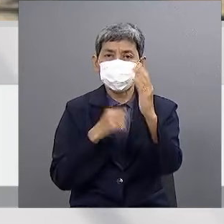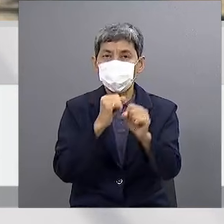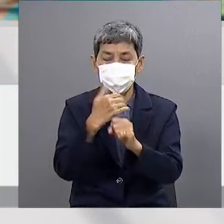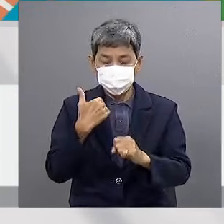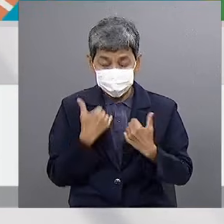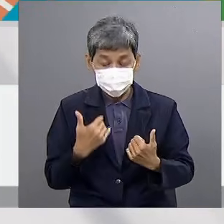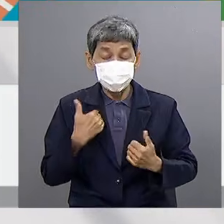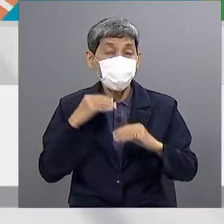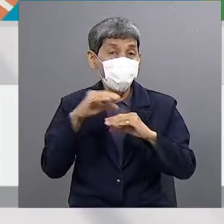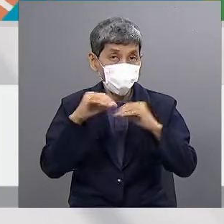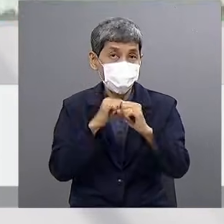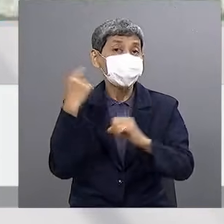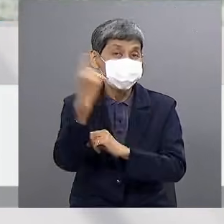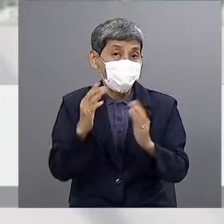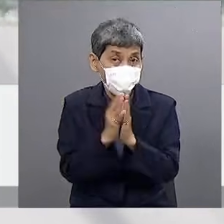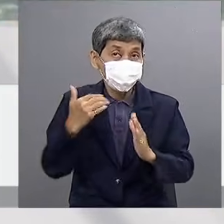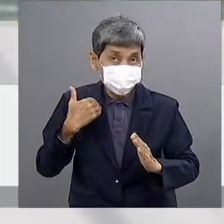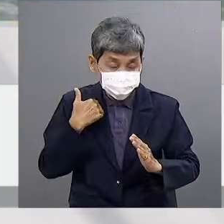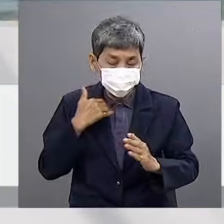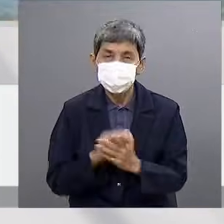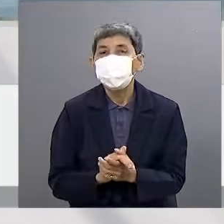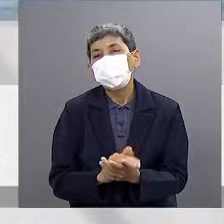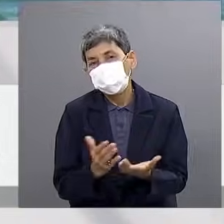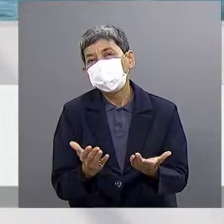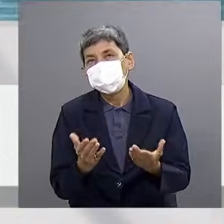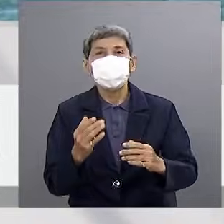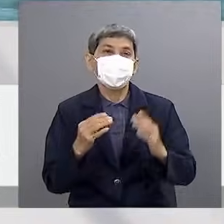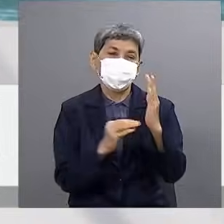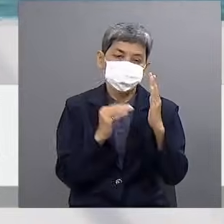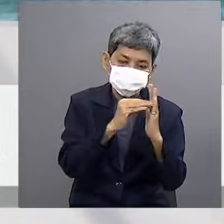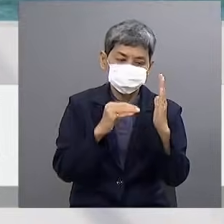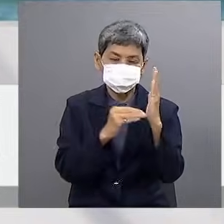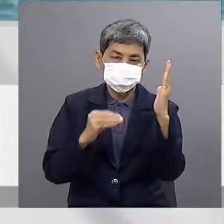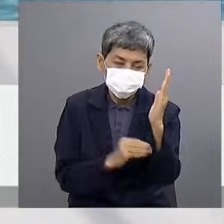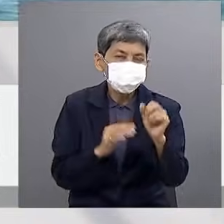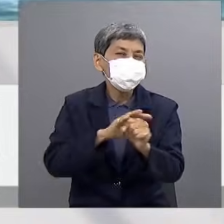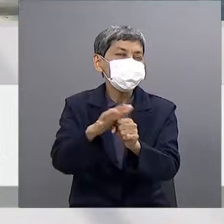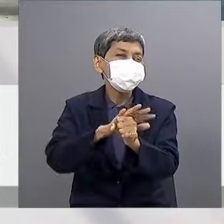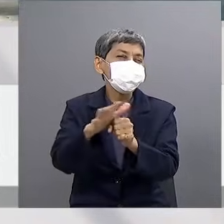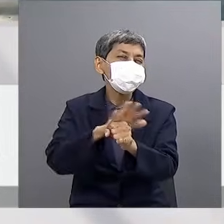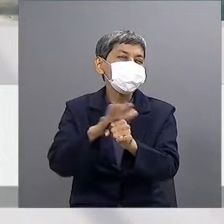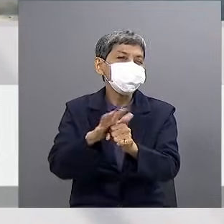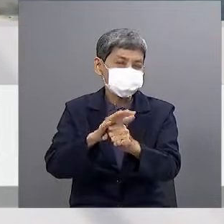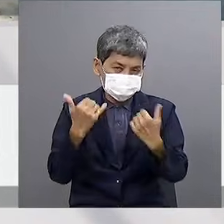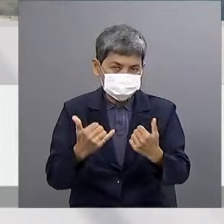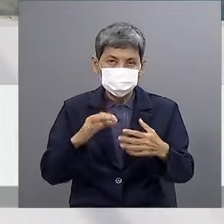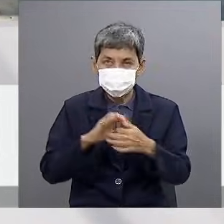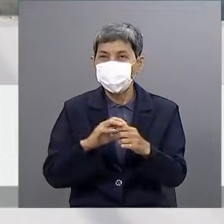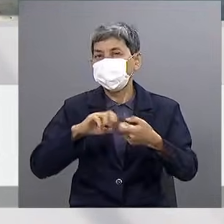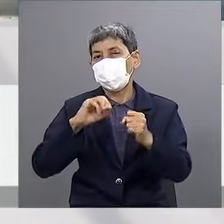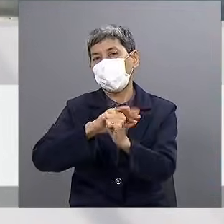การเราเที่ยวด้วยกันเนี่ยนะคะแต่ว่าการเดินทางเนี่ยมันอาจจะไม่ได้เยอะมากเท่าเมื่อก่อนเพราะว่าเรื่องของการระบาดโควิด-19